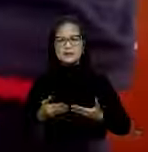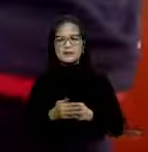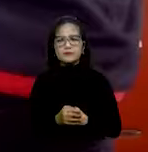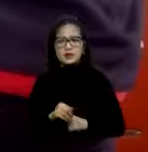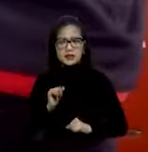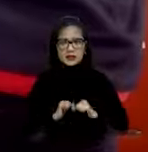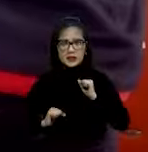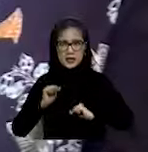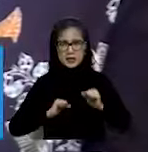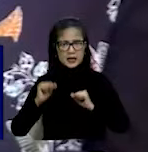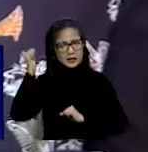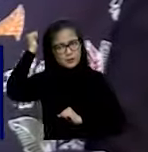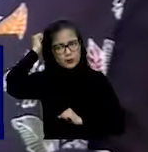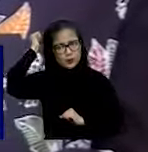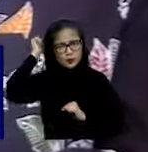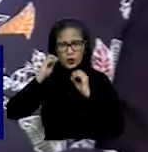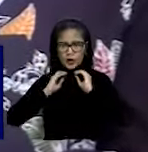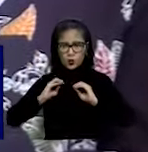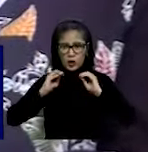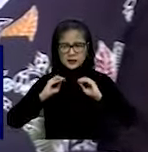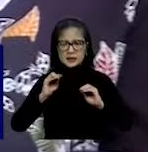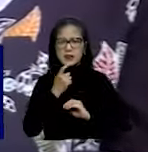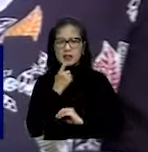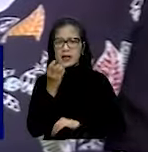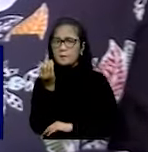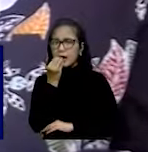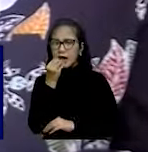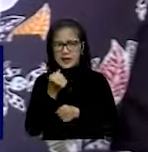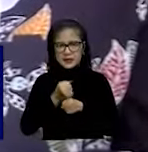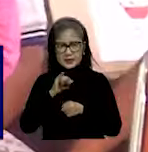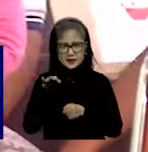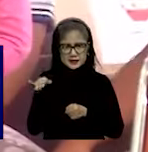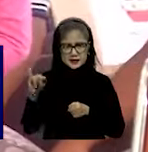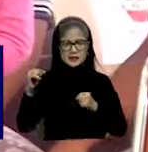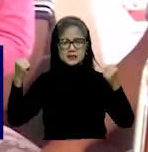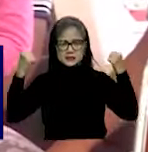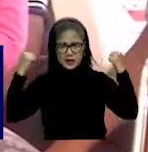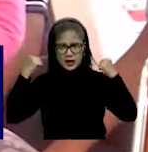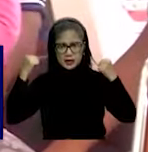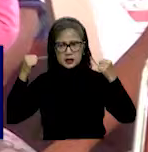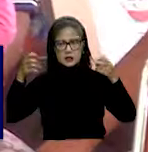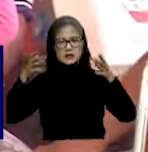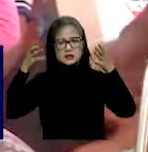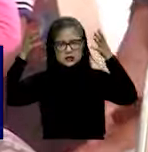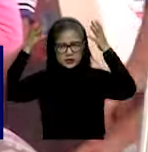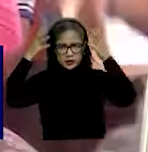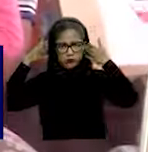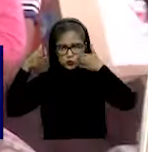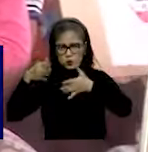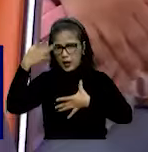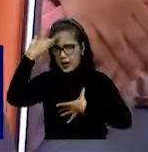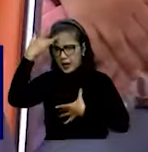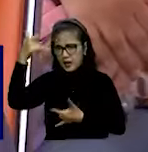kegiatan, para ibu juga dibekali dengan penyuluhan makanan bergizi dan sehat dari chef dan ahli gizi serta paket makanan